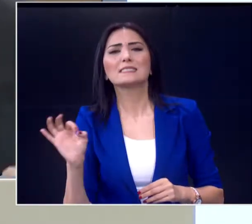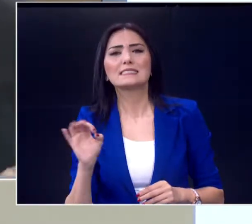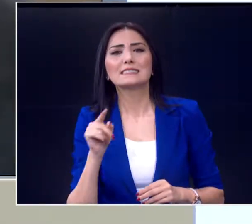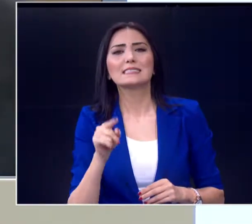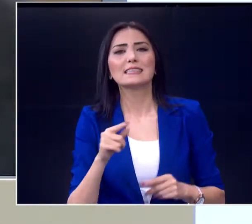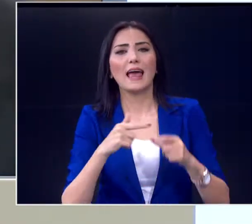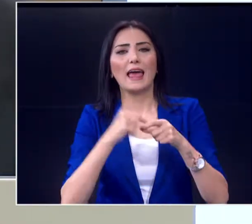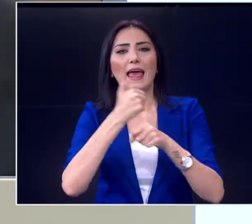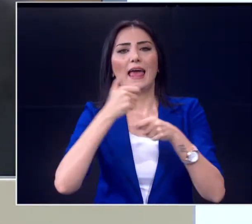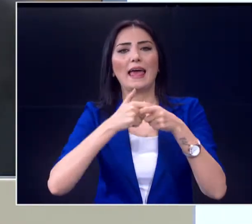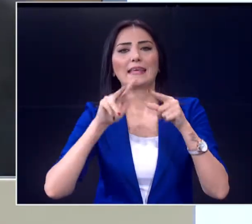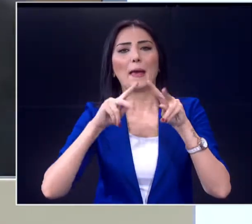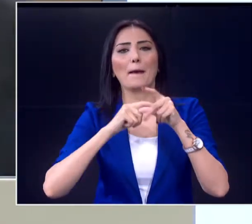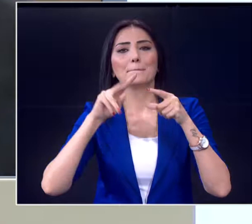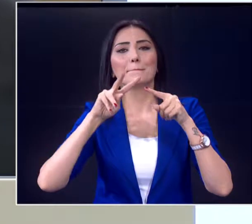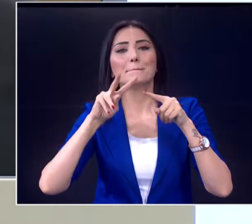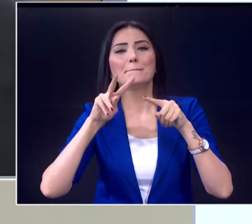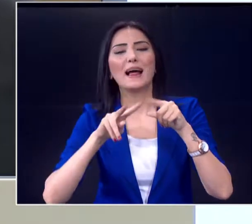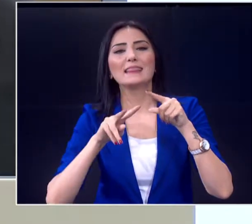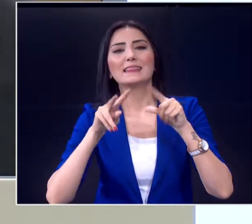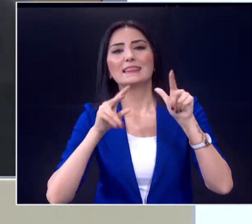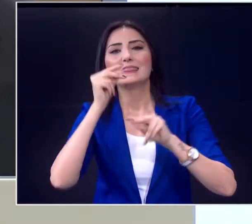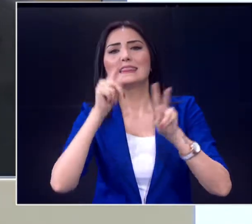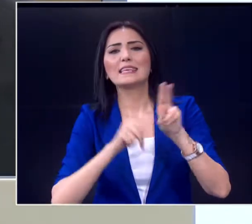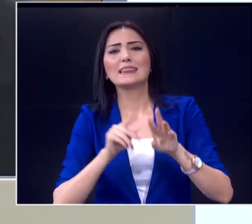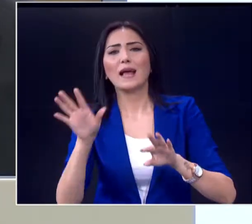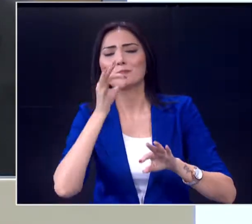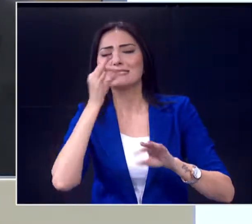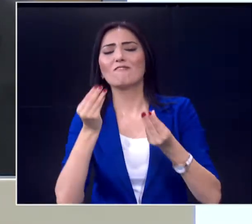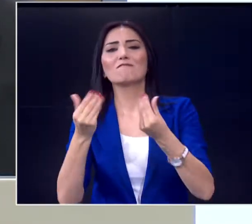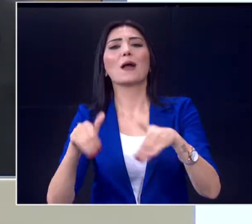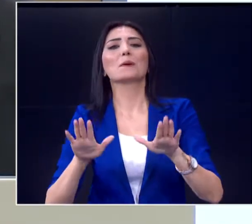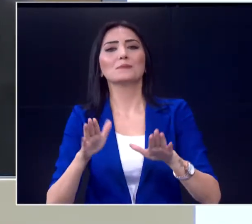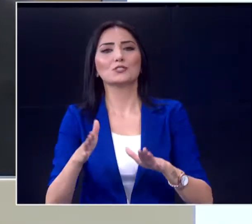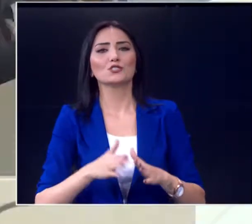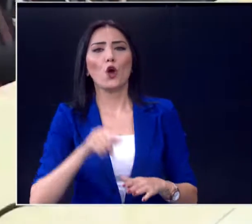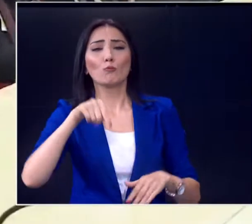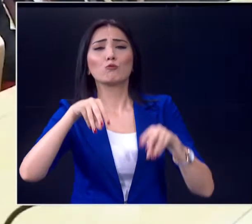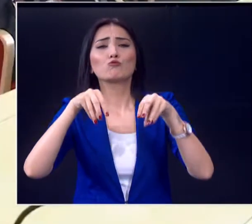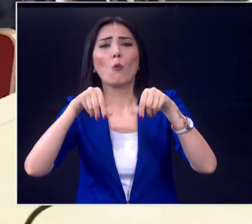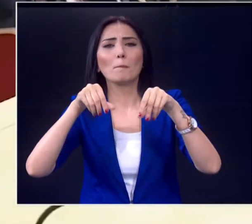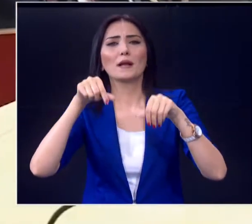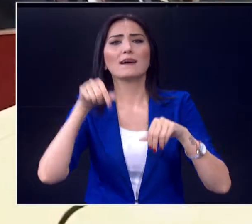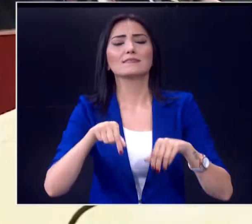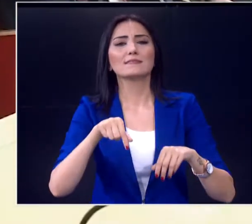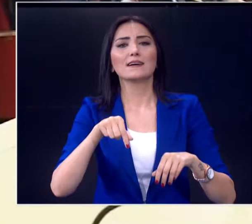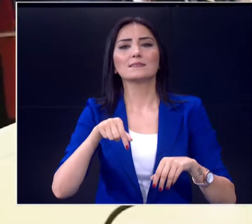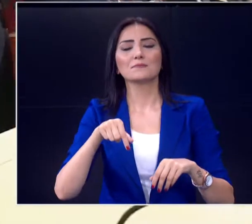bağımsızlığından, egemenliğinden zerre kadar taviz vermemiştir. Bu topraklar